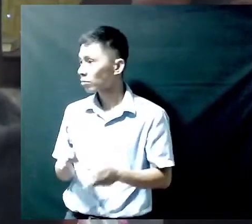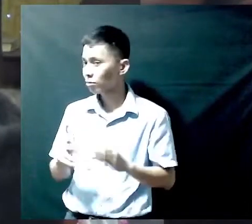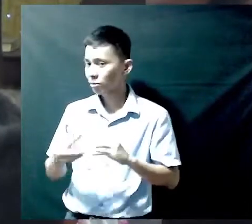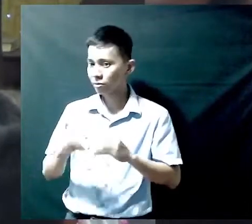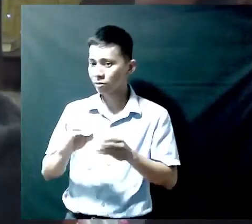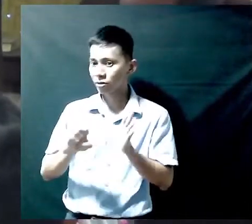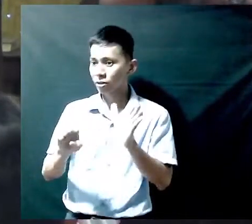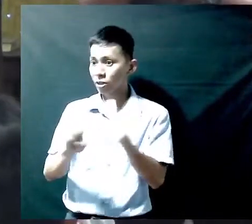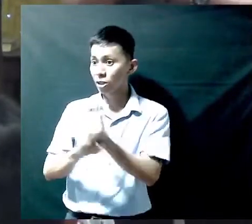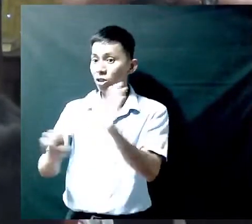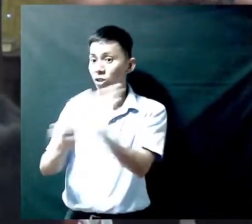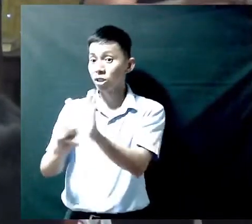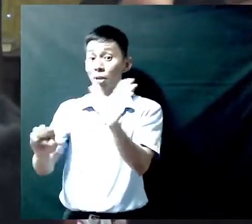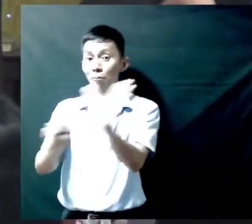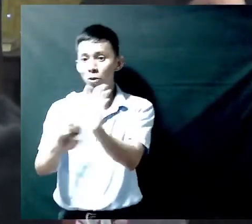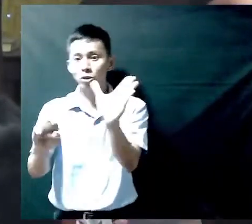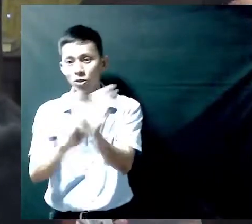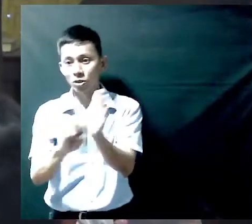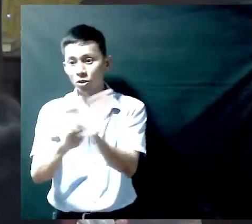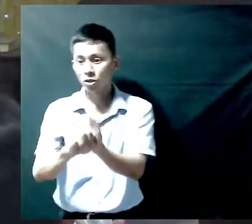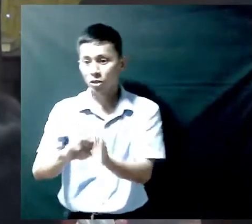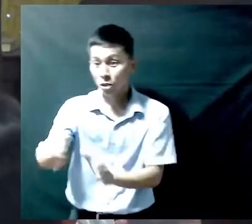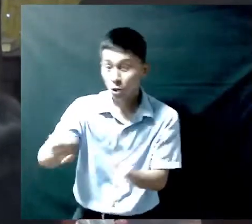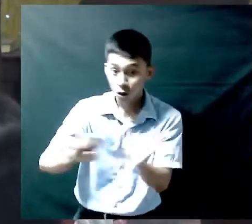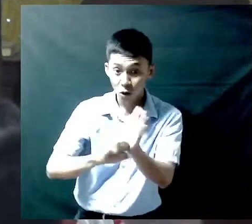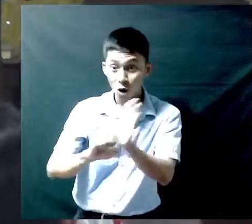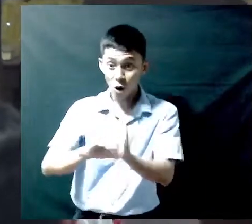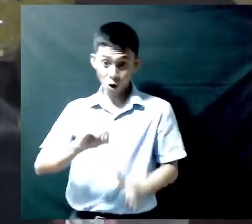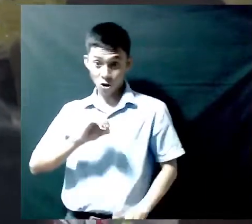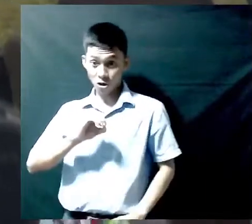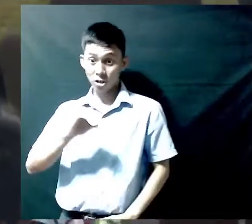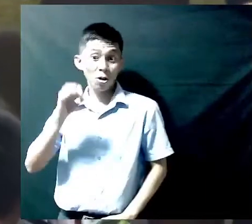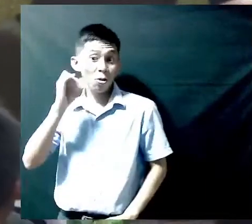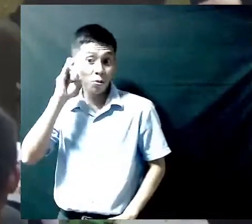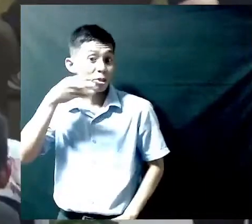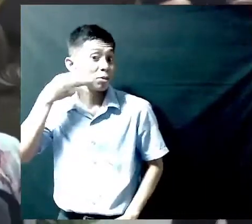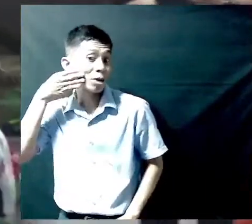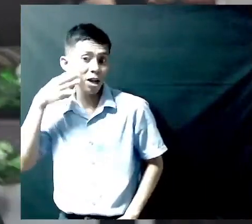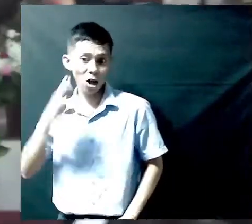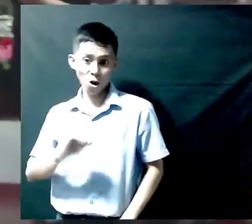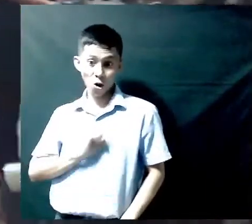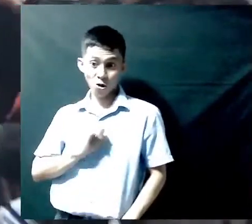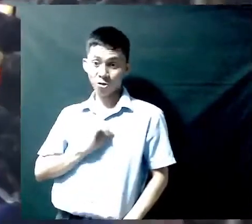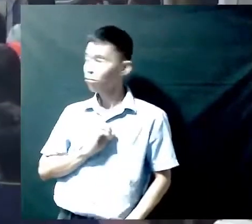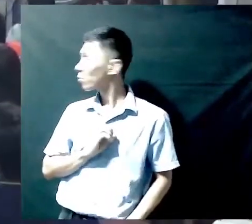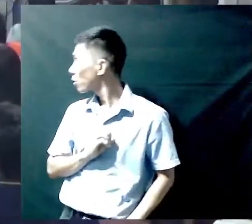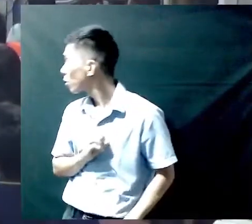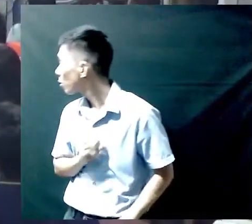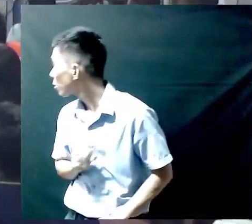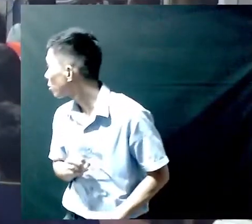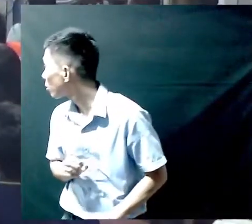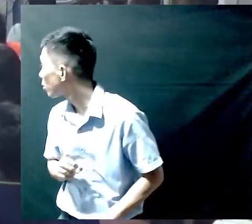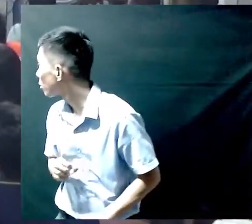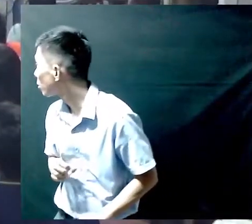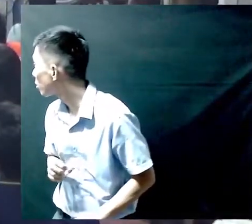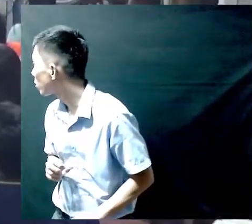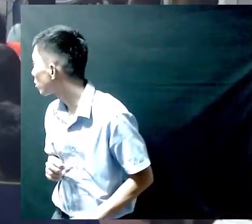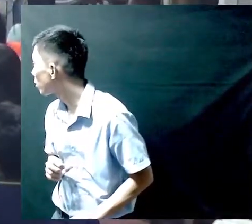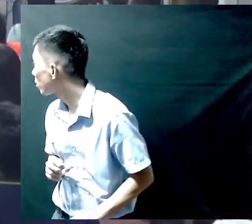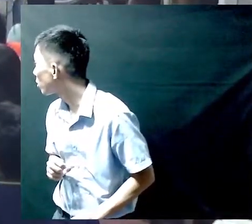Itong cellphone na ito, pag-aari po ito ni ma'am. Okay? Pero since ngayon, inabot mo na sa